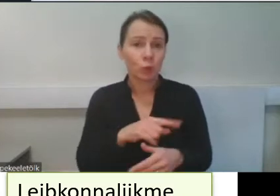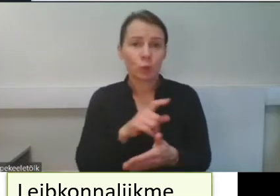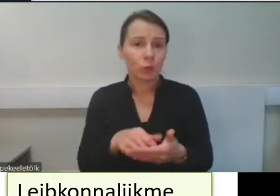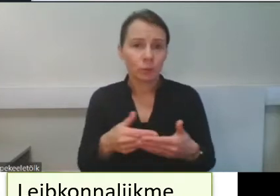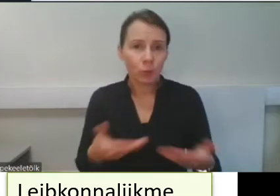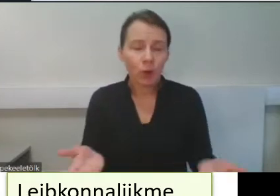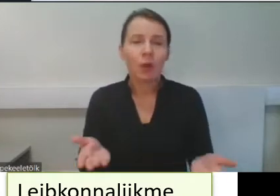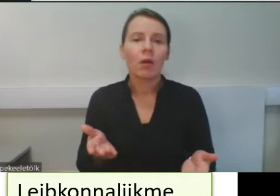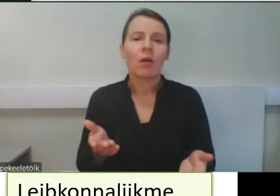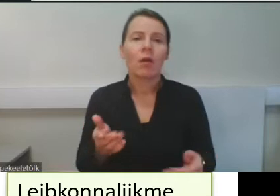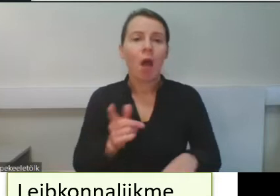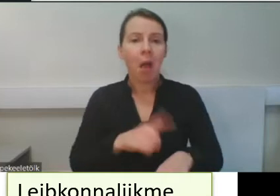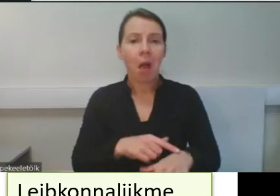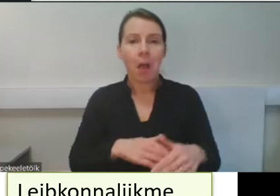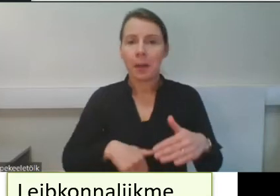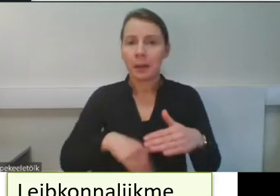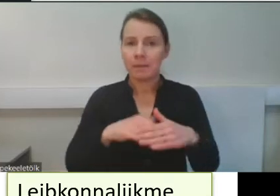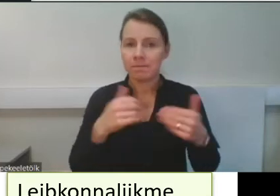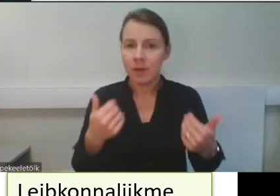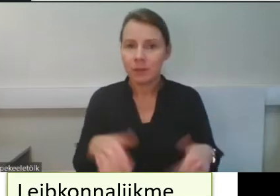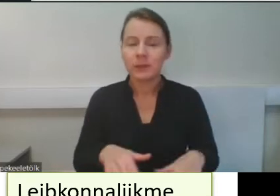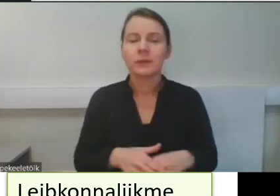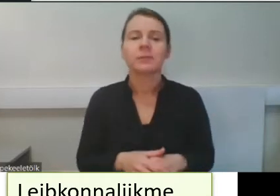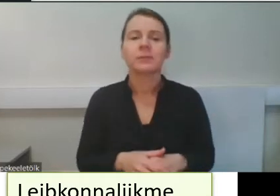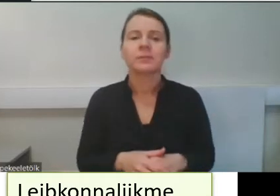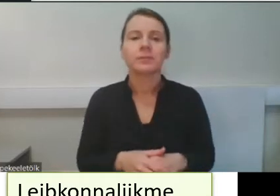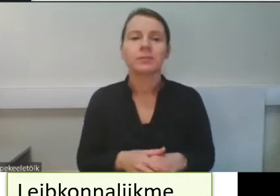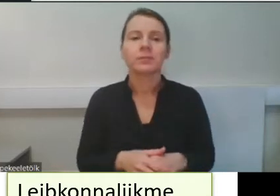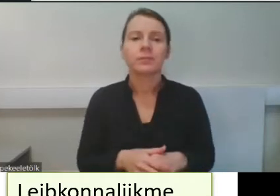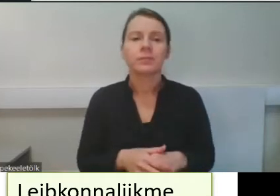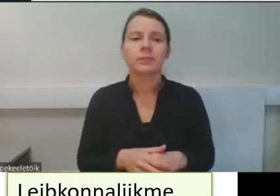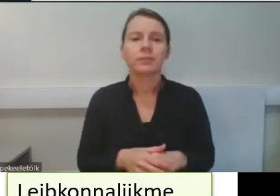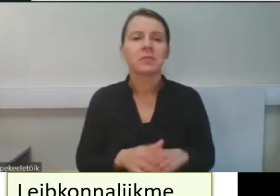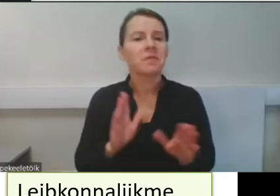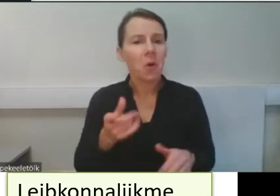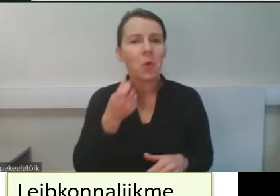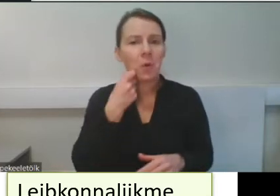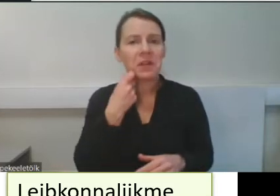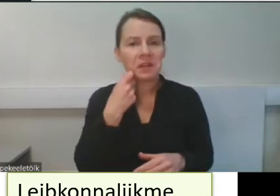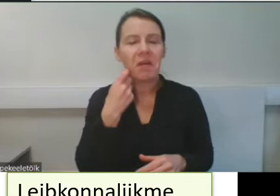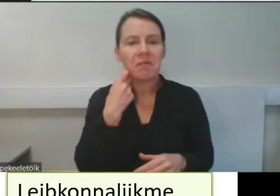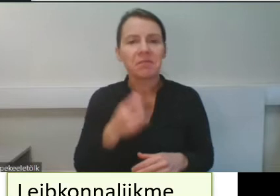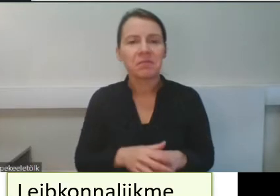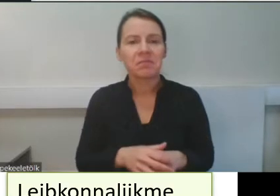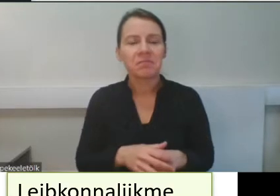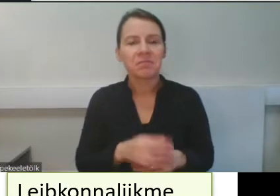inimese, siis see ikkagi ei ole piisav, et saaks näiteks kõikide